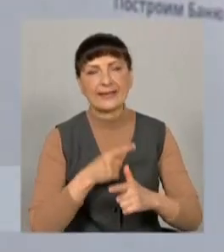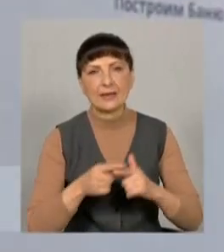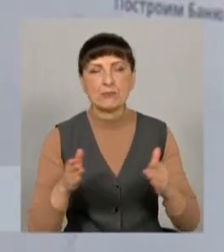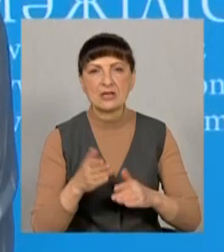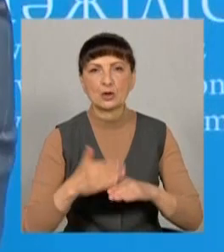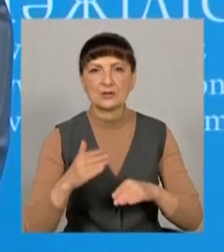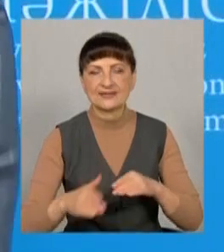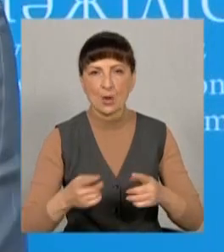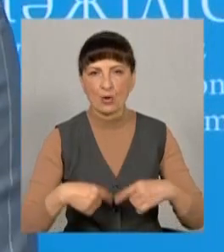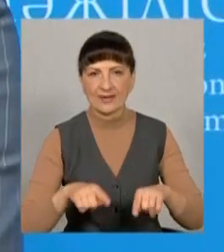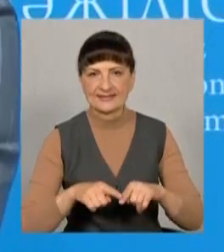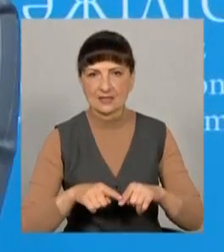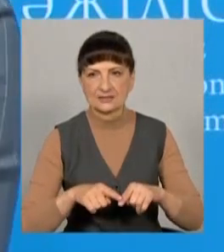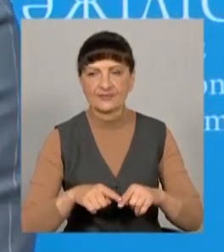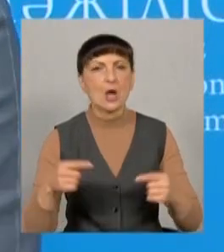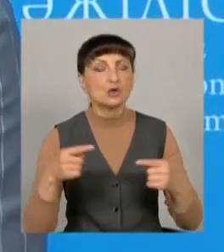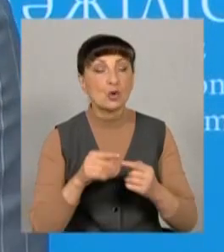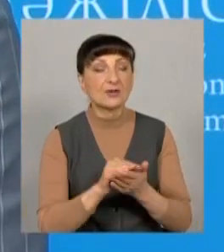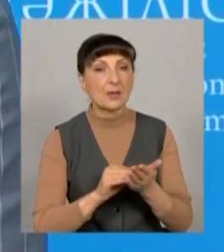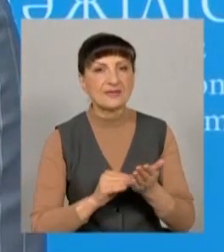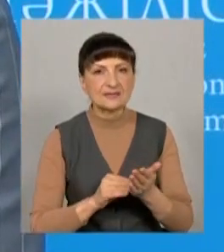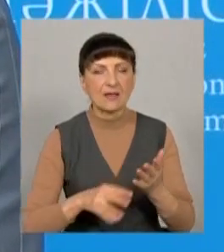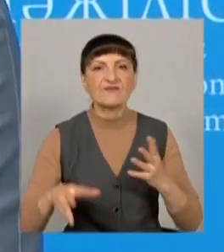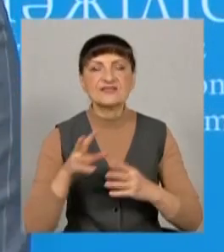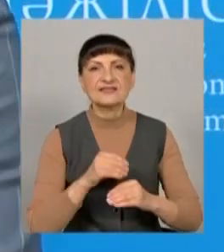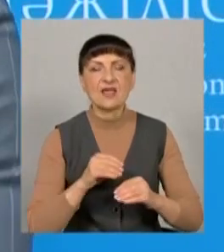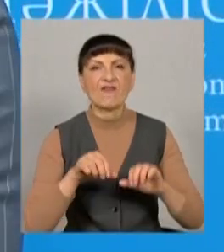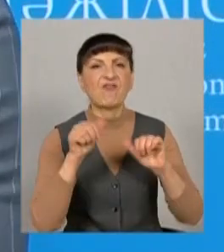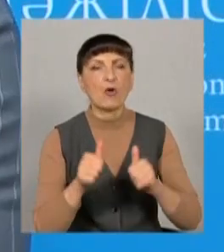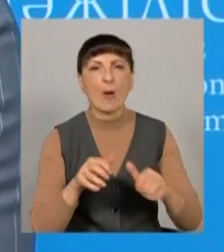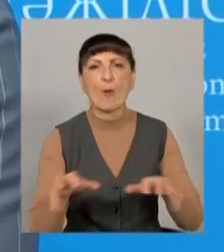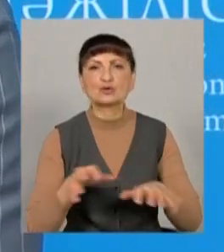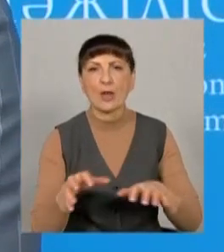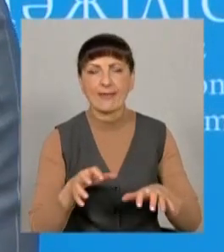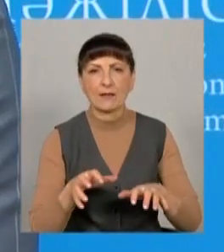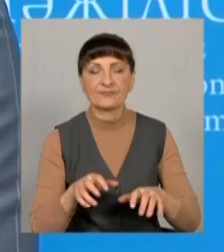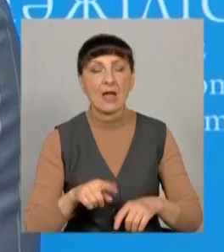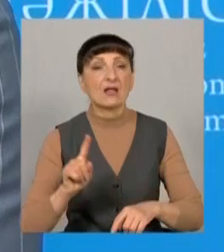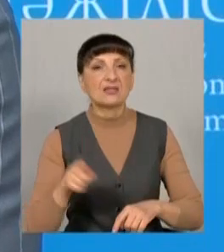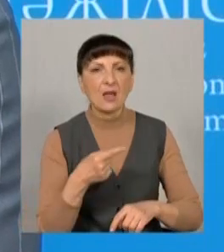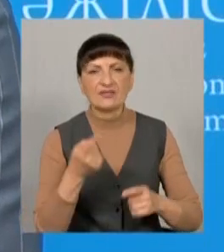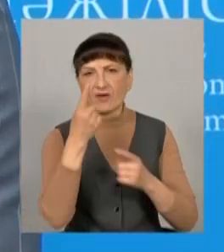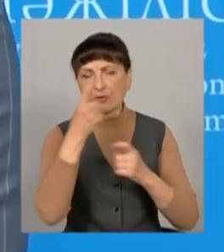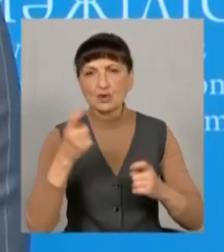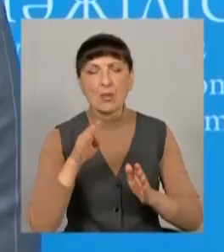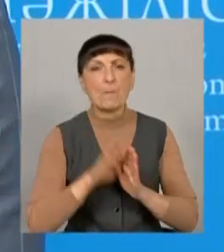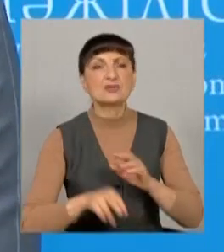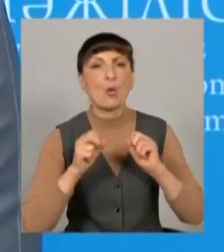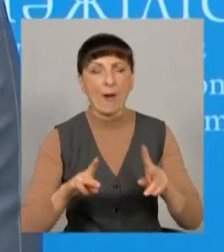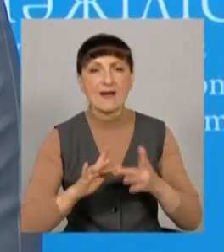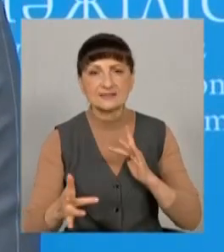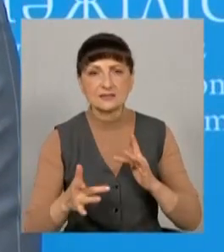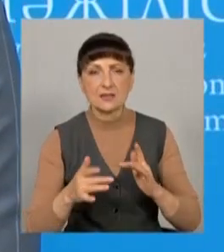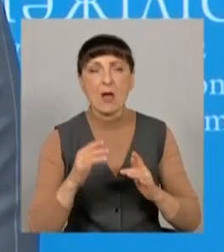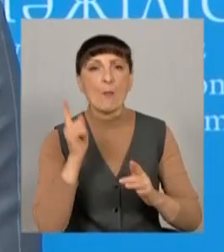организации. Будет четко прописано все типологии мошеннических операций, требования к информационной безопасности, к мобильным